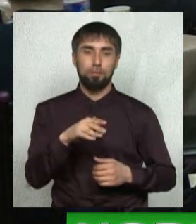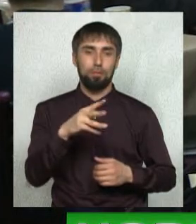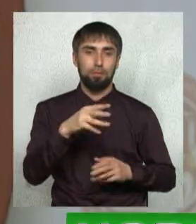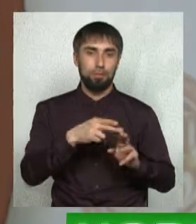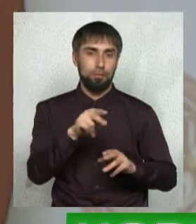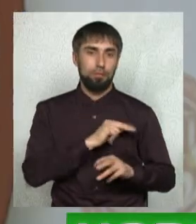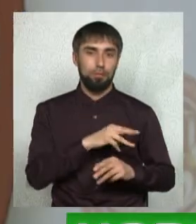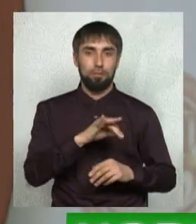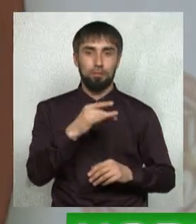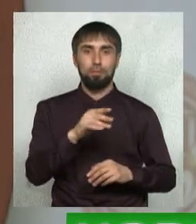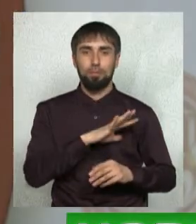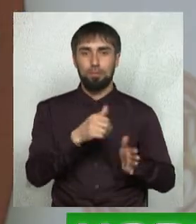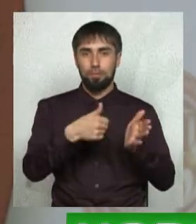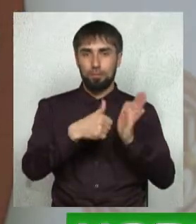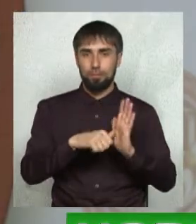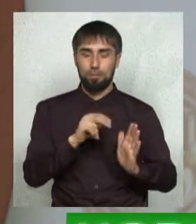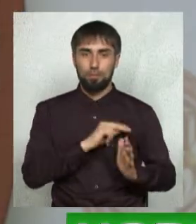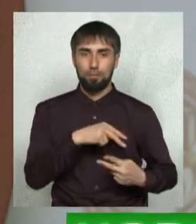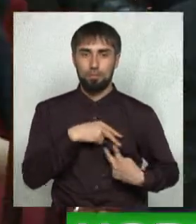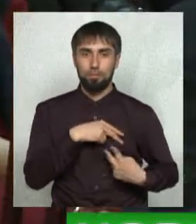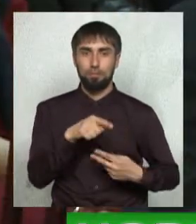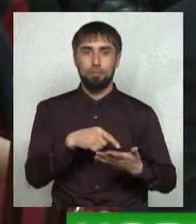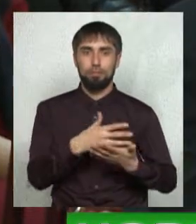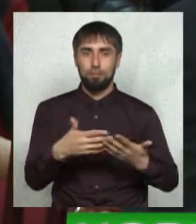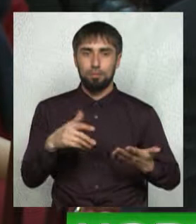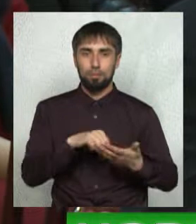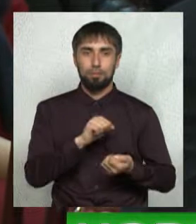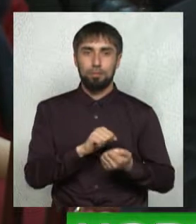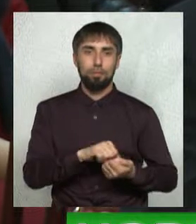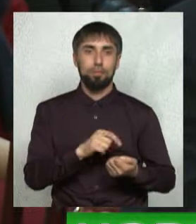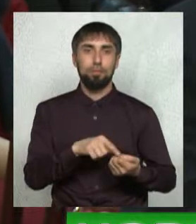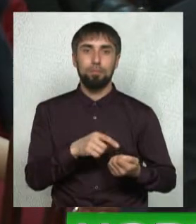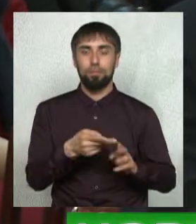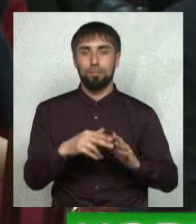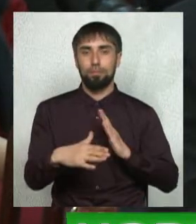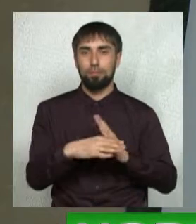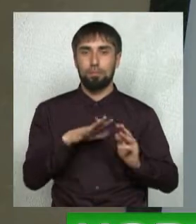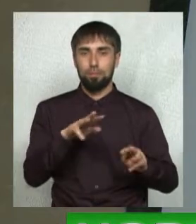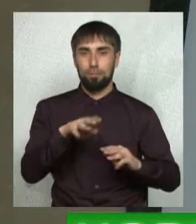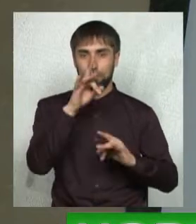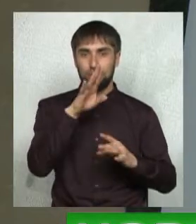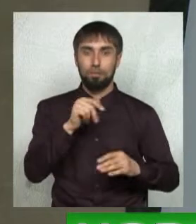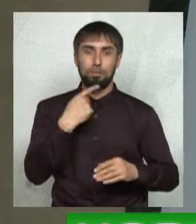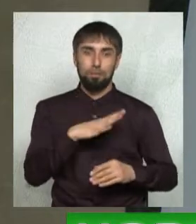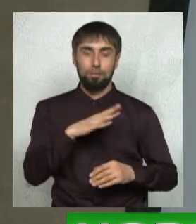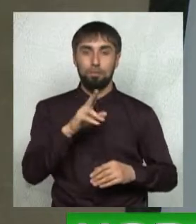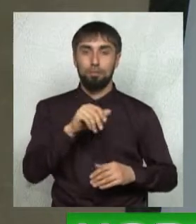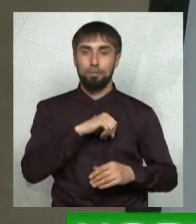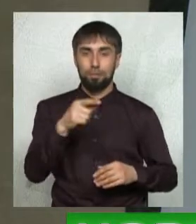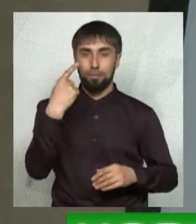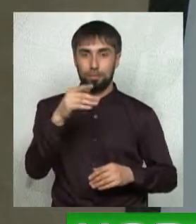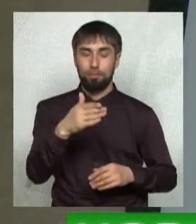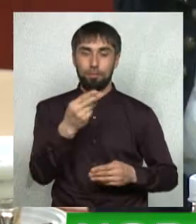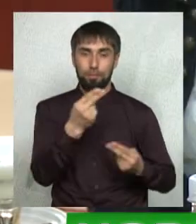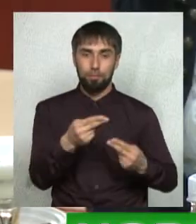трудились более полугода. В свет издание в 1000 экземпляров вышло при поддержке Министерства культуры региона. Как признается сам автор художественного